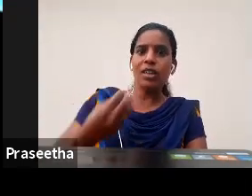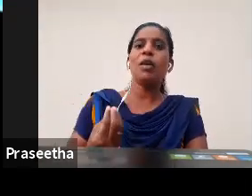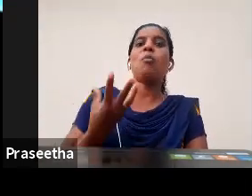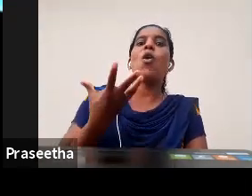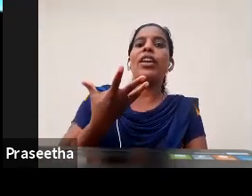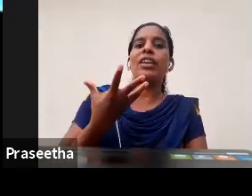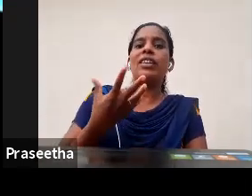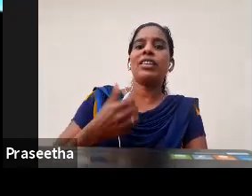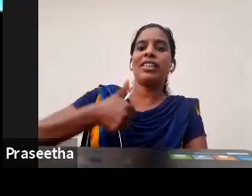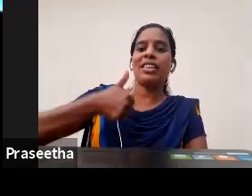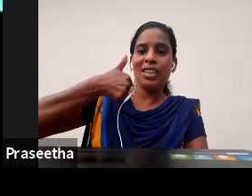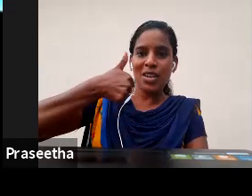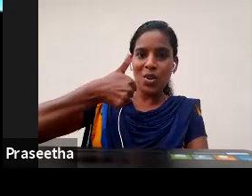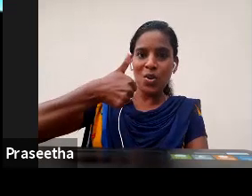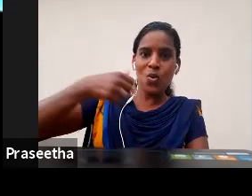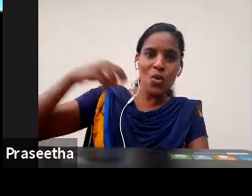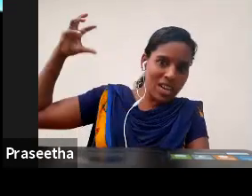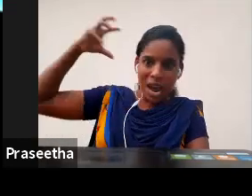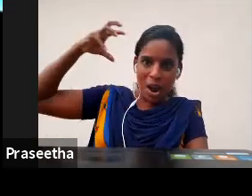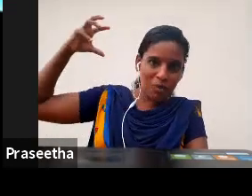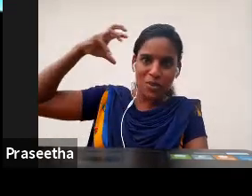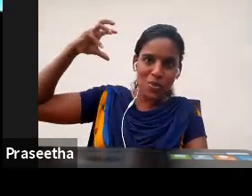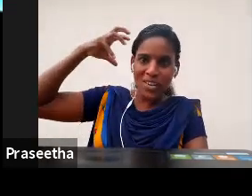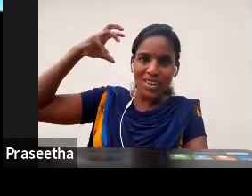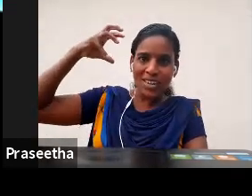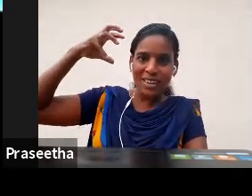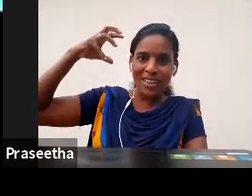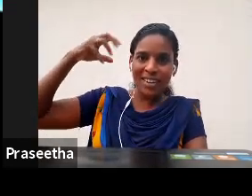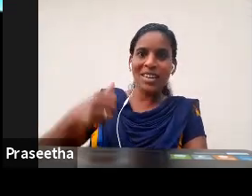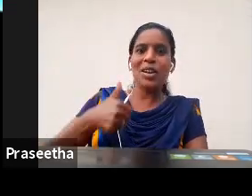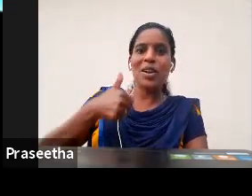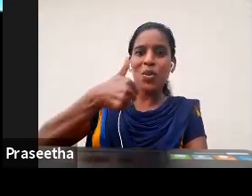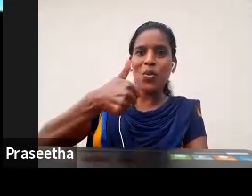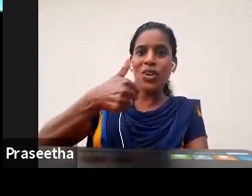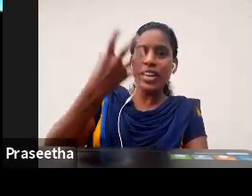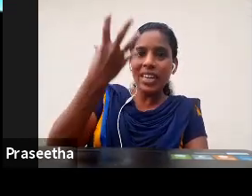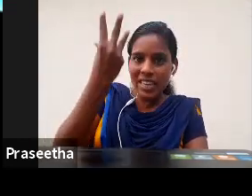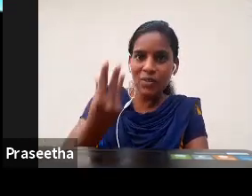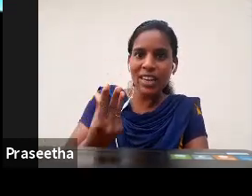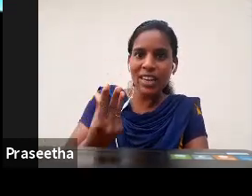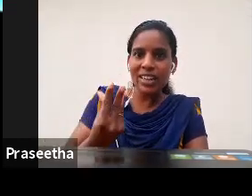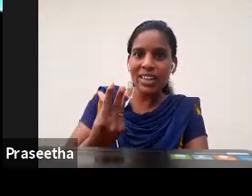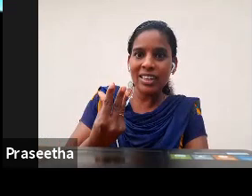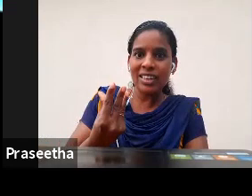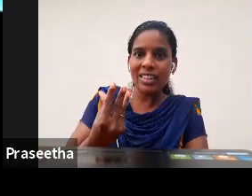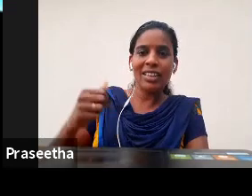ഗുഡ് മോർണിംഗ്, ഗുഡ് ആഫ്റ്റർനൂൺ, ഗുഡ്